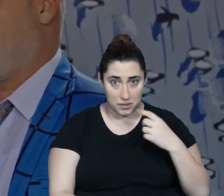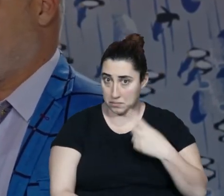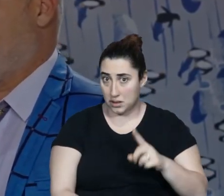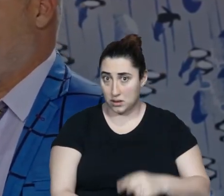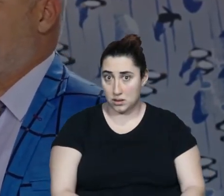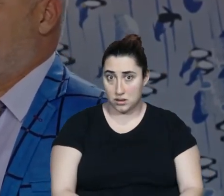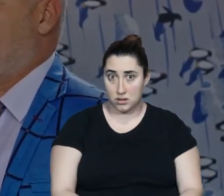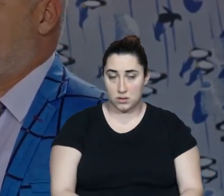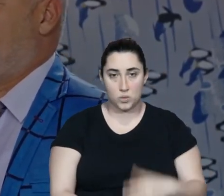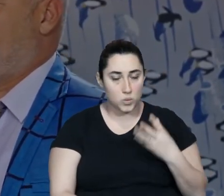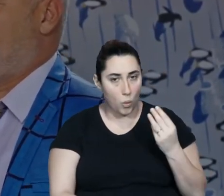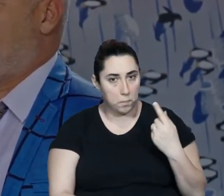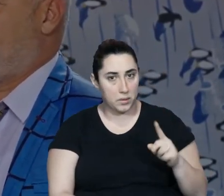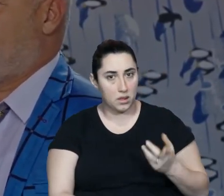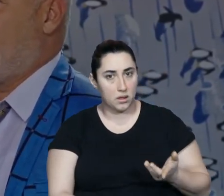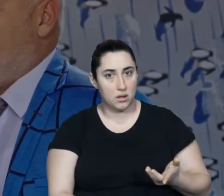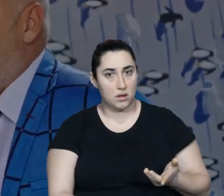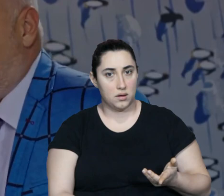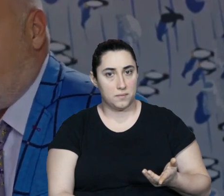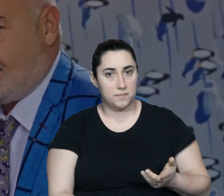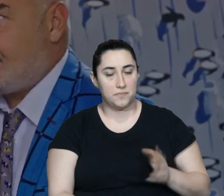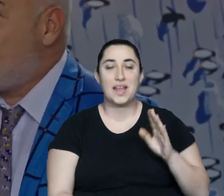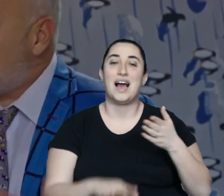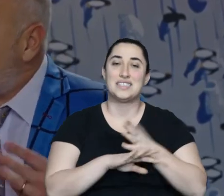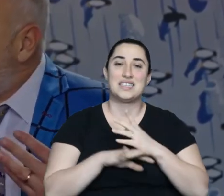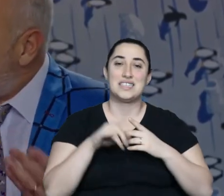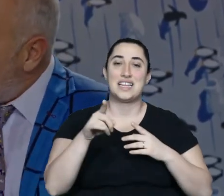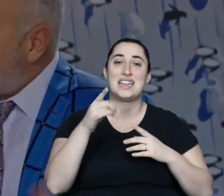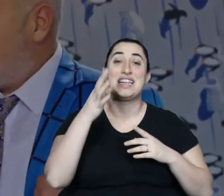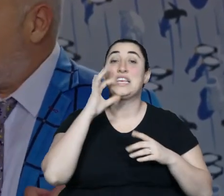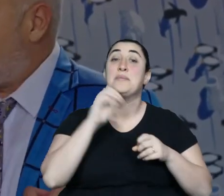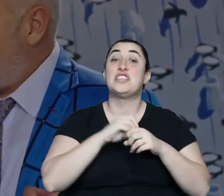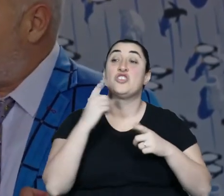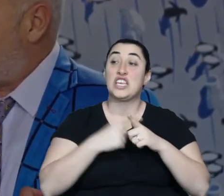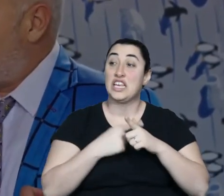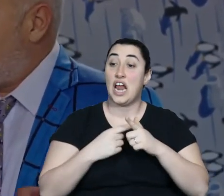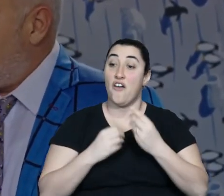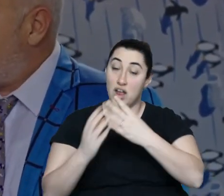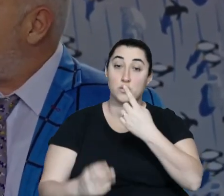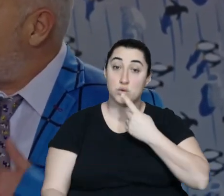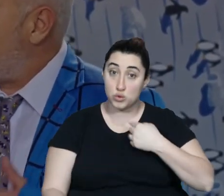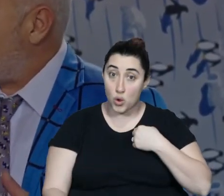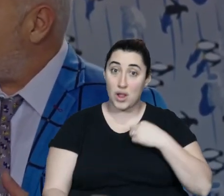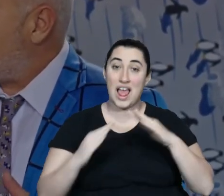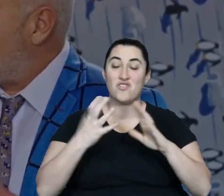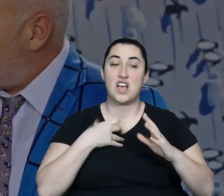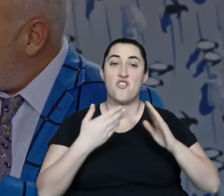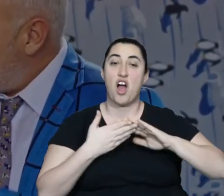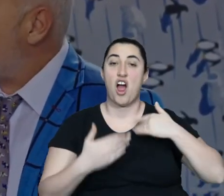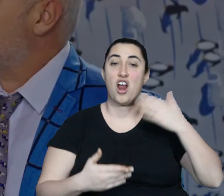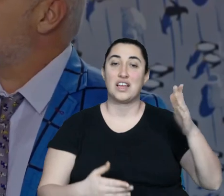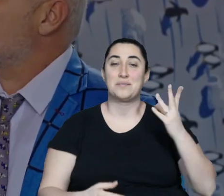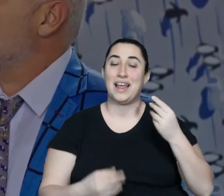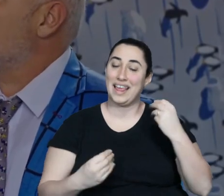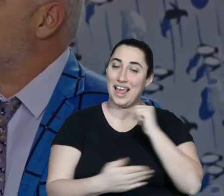1000. Çok değil mi Yaşar? Ya esasen sen kime tuttuğunu söylersen, anladın mı? Ev sahibi benim arkadaşım. Yani